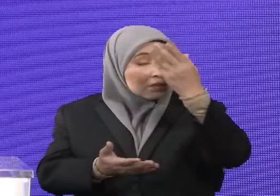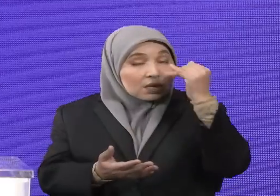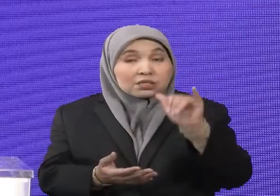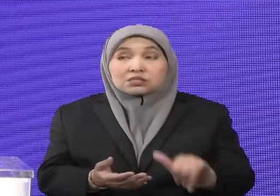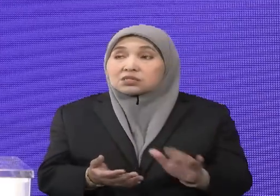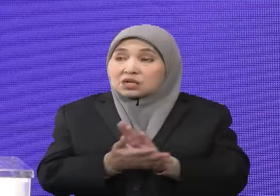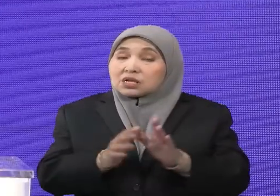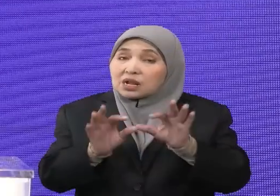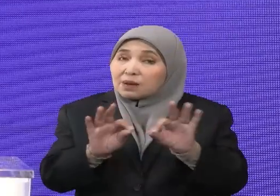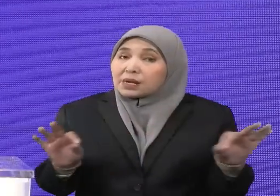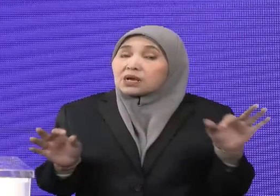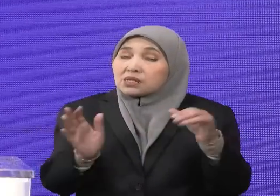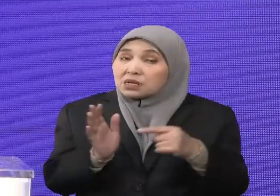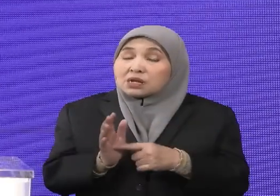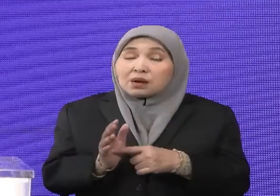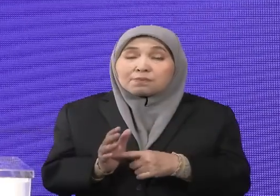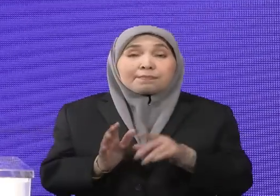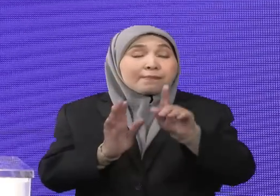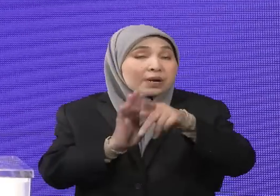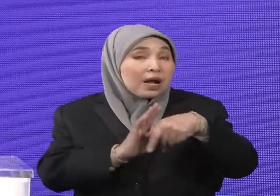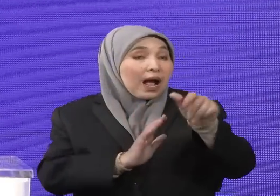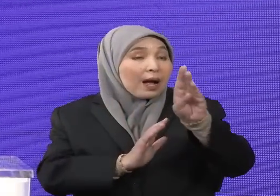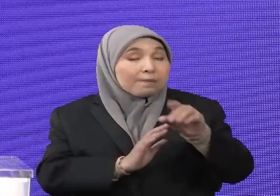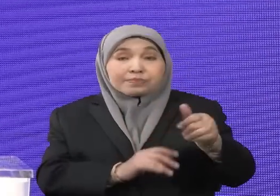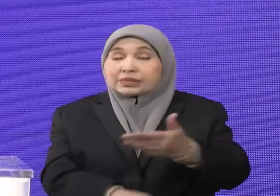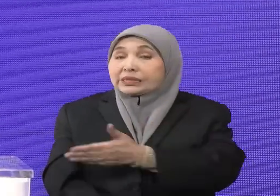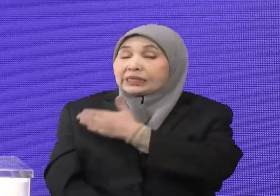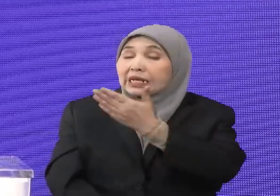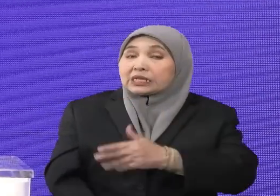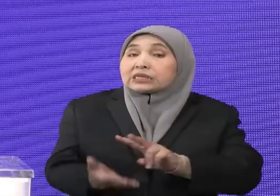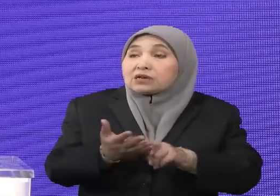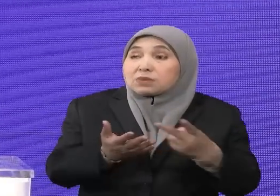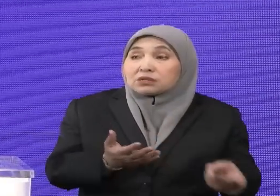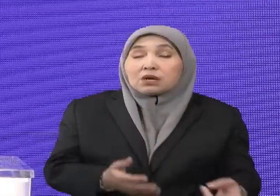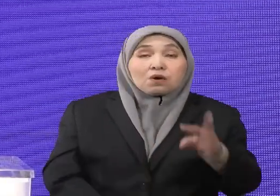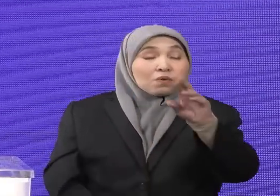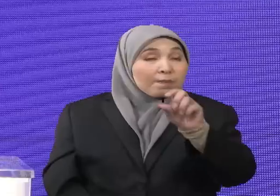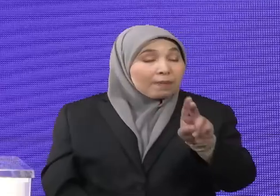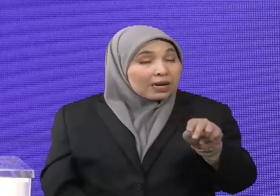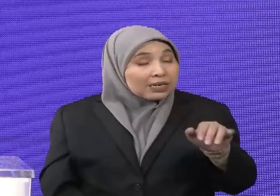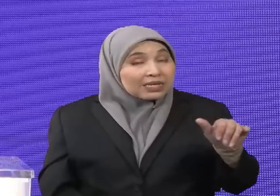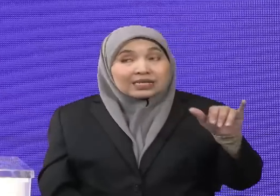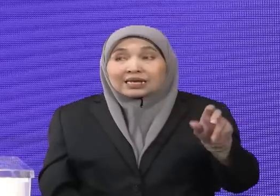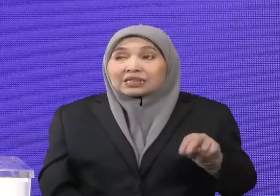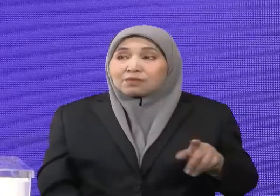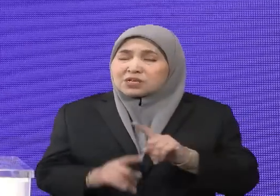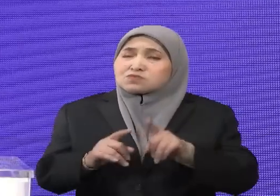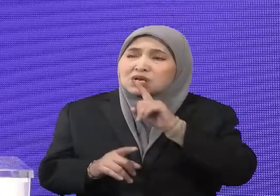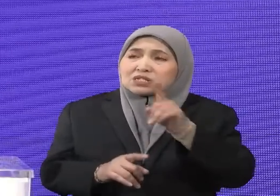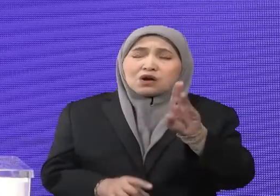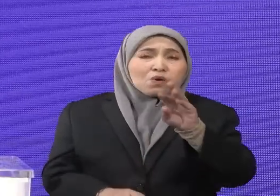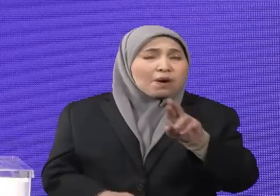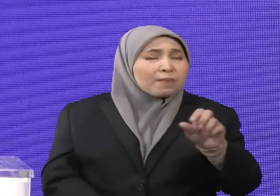jadi di dalam ayat ini pengabdi tersebut ada terjemahan kepada Jadi sebenarnya Ustaz